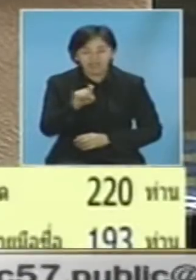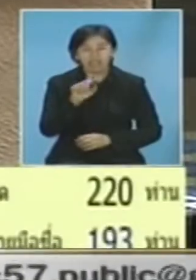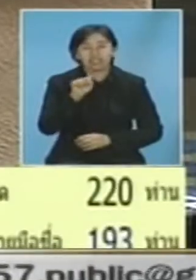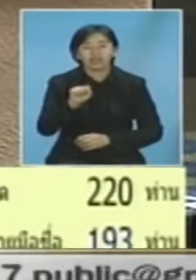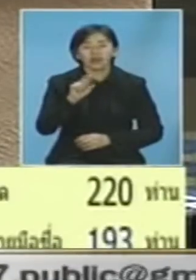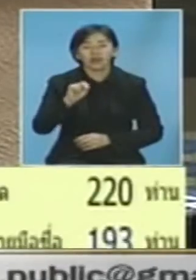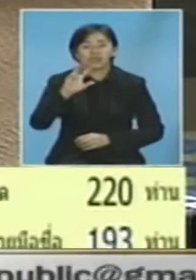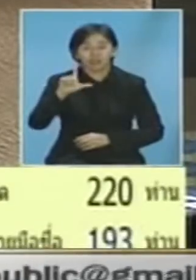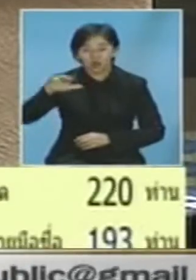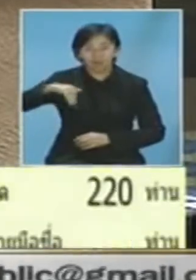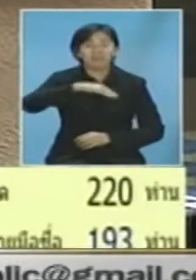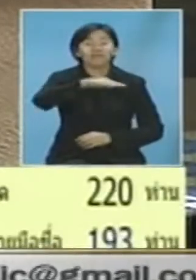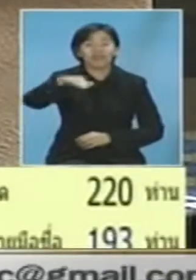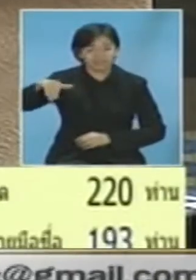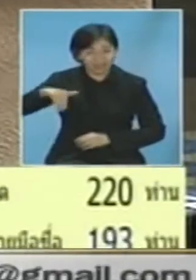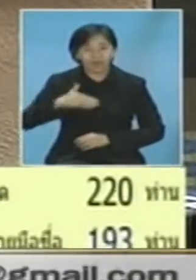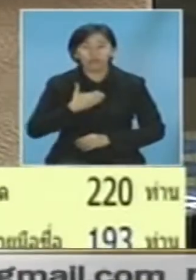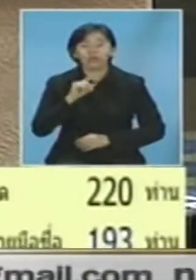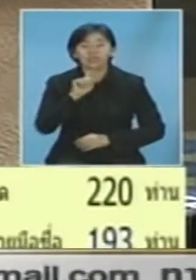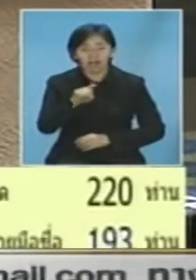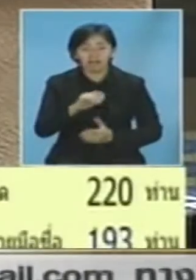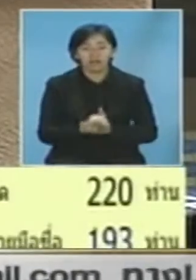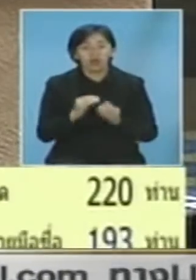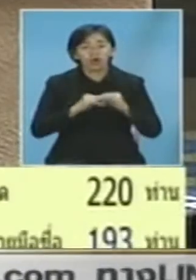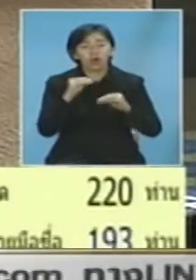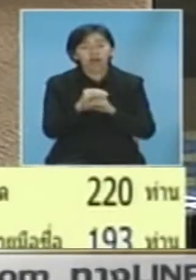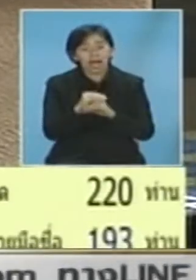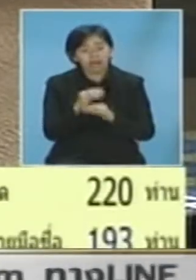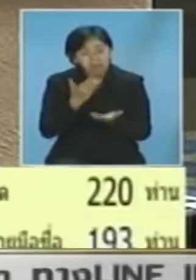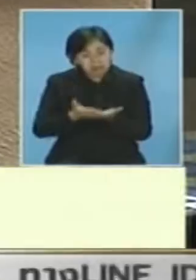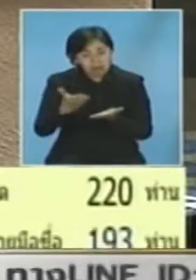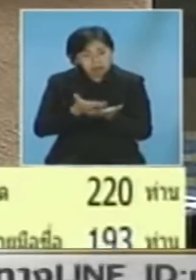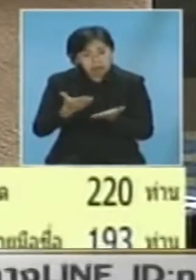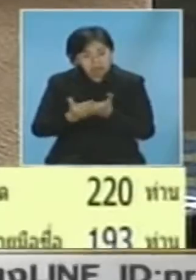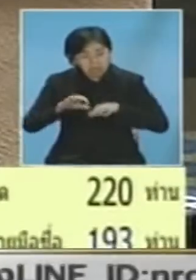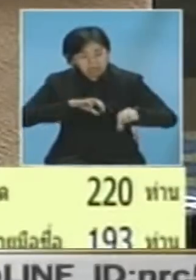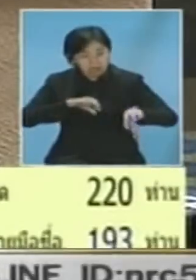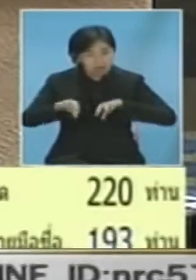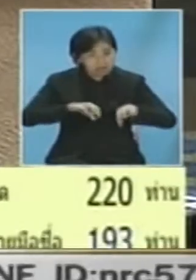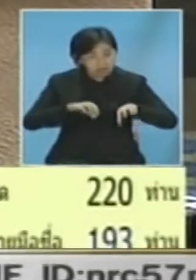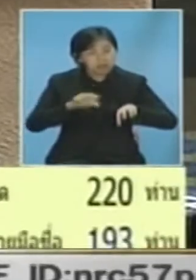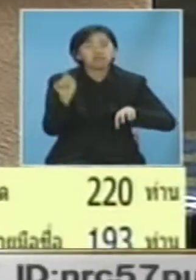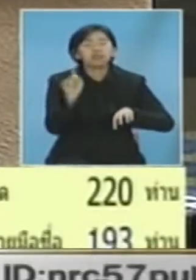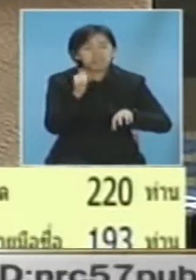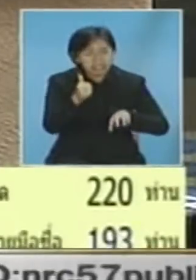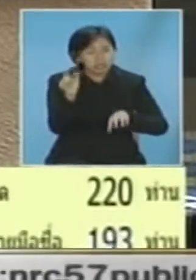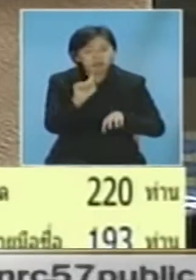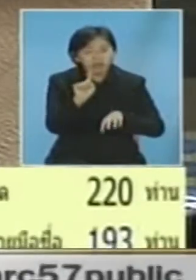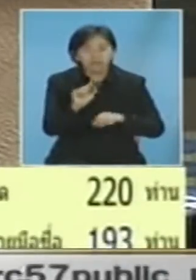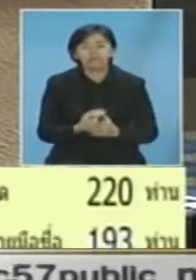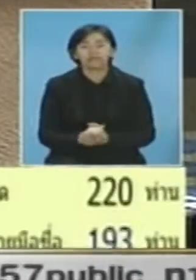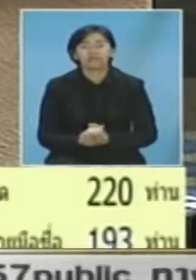าติผู้ทรงเกียรติที่เคารพครับว่าโครงการนี้คุ้มค่าและมีประสิทธิภาพที่ตรงไหนครับ